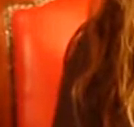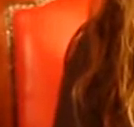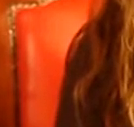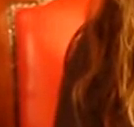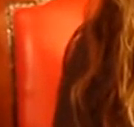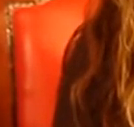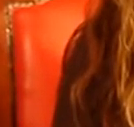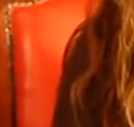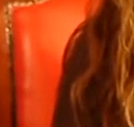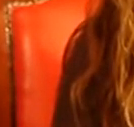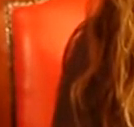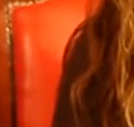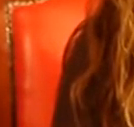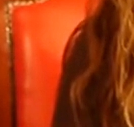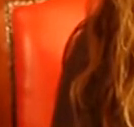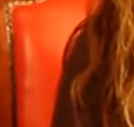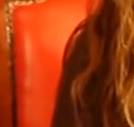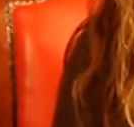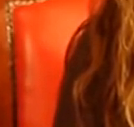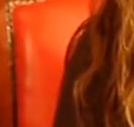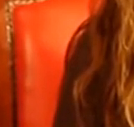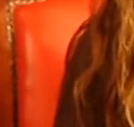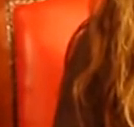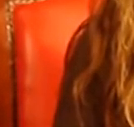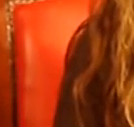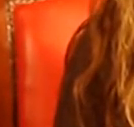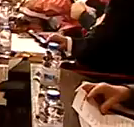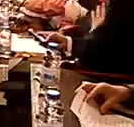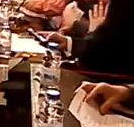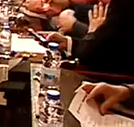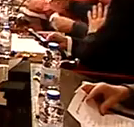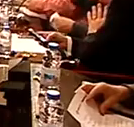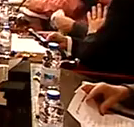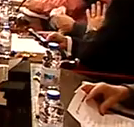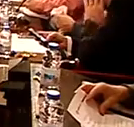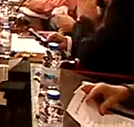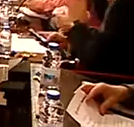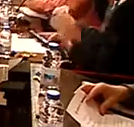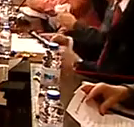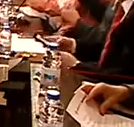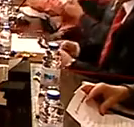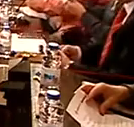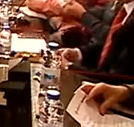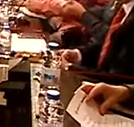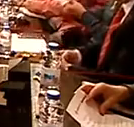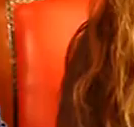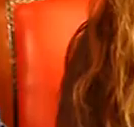Aprovació de les actes de les sessions 19 de desembre de 2017 i el 17 de gener de 2018. Queda aprovat.